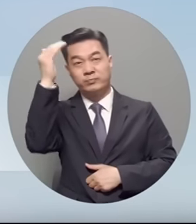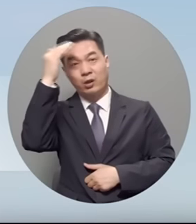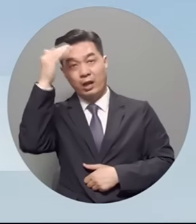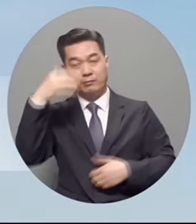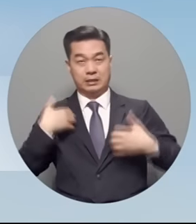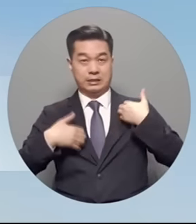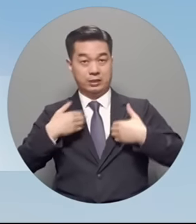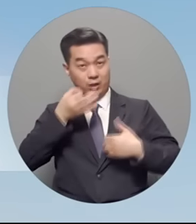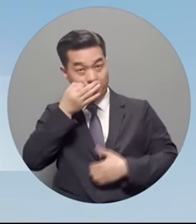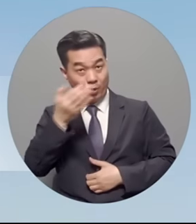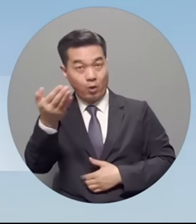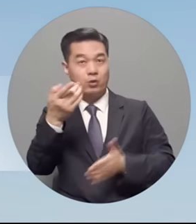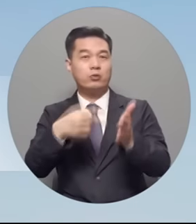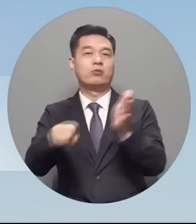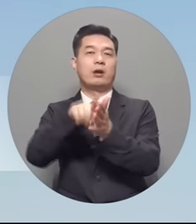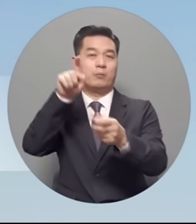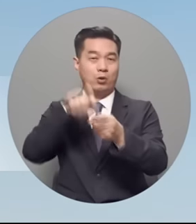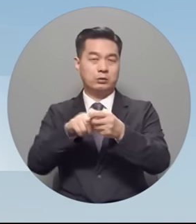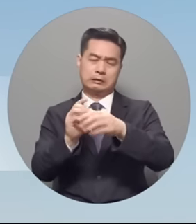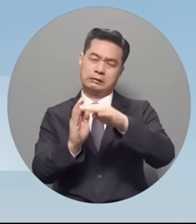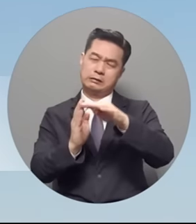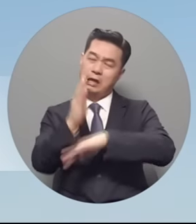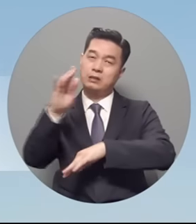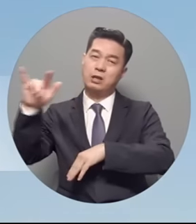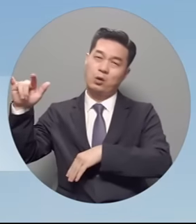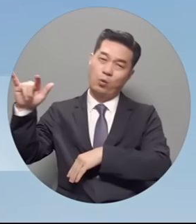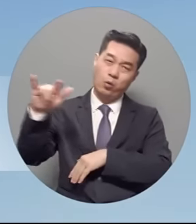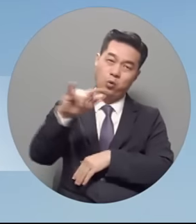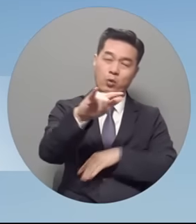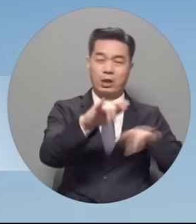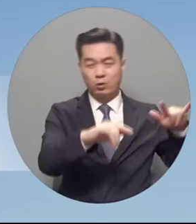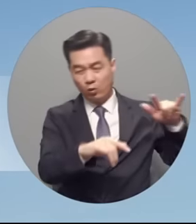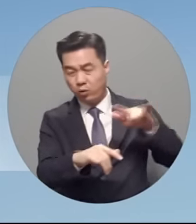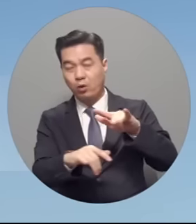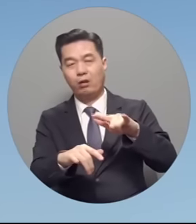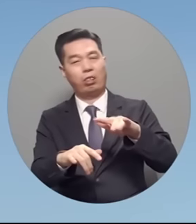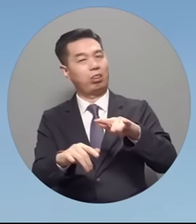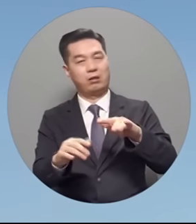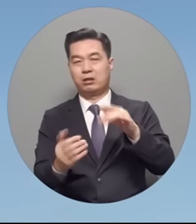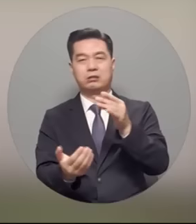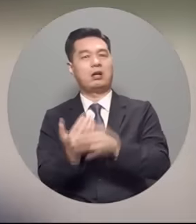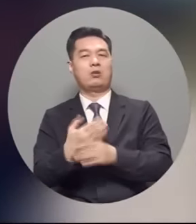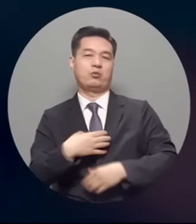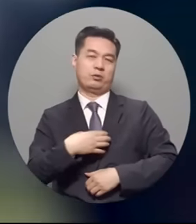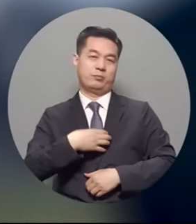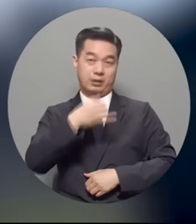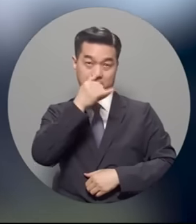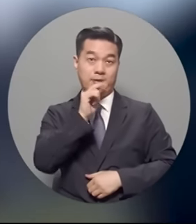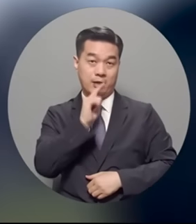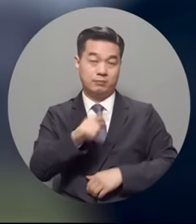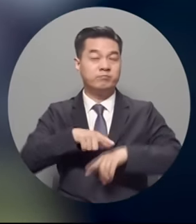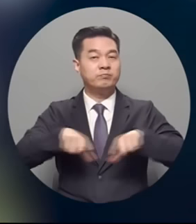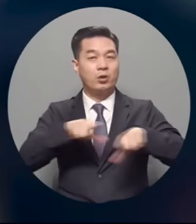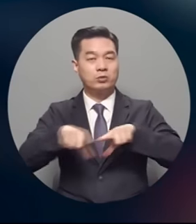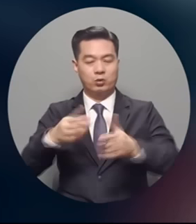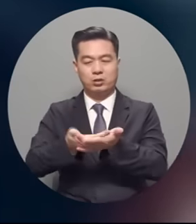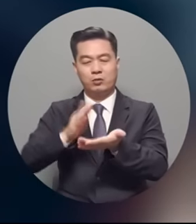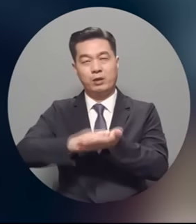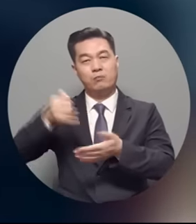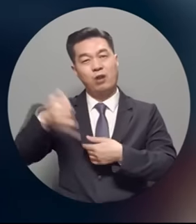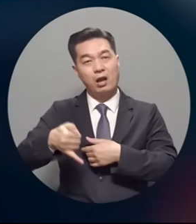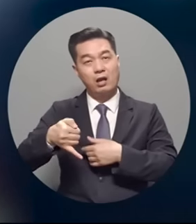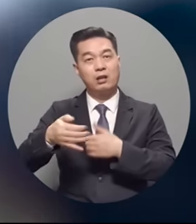즐거움을 선사하기 위한 무리한 공중 기동을 사고 원인으로 꼽습니다. 또 평소 정비가 불량한